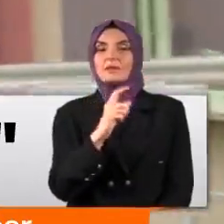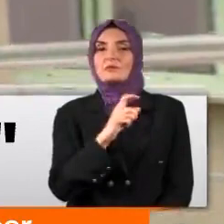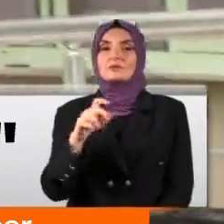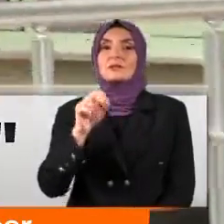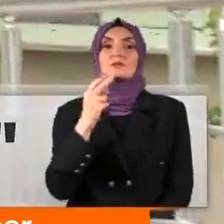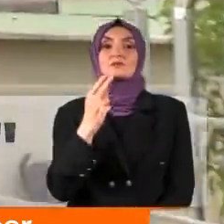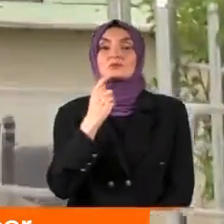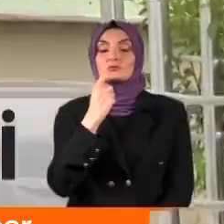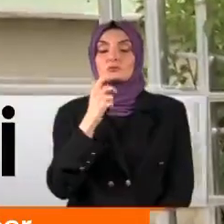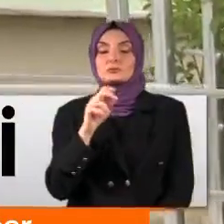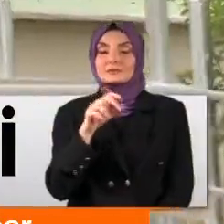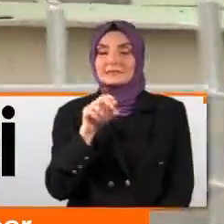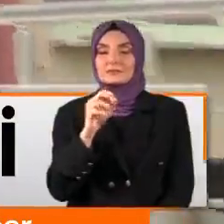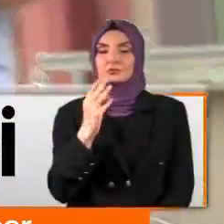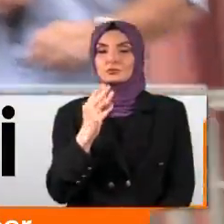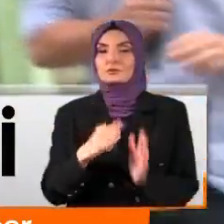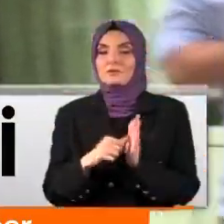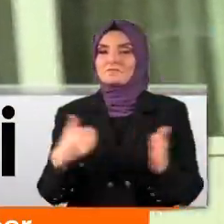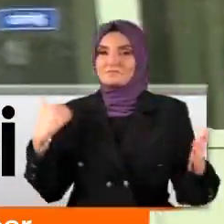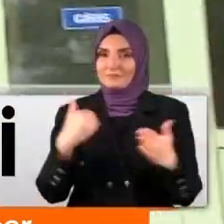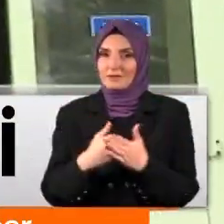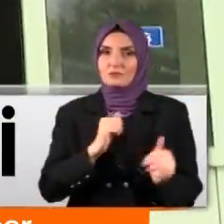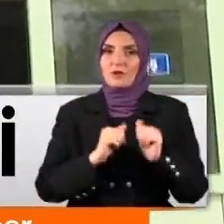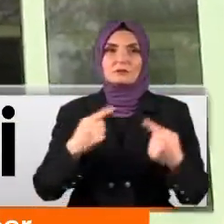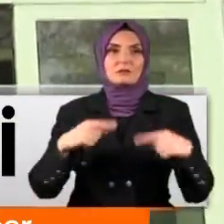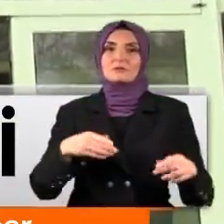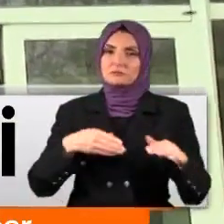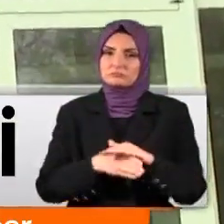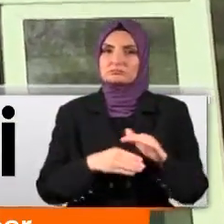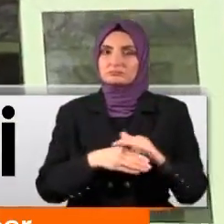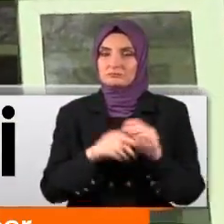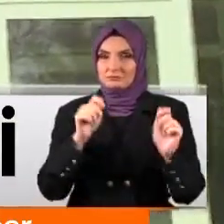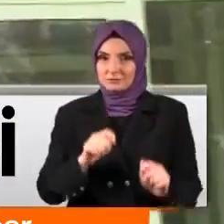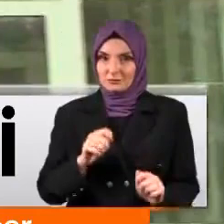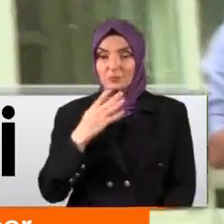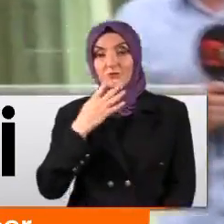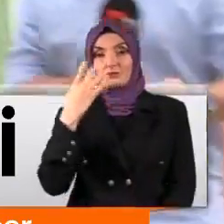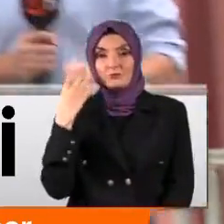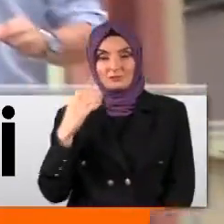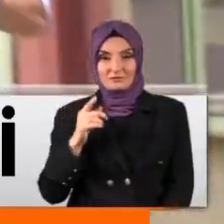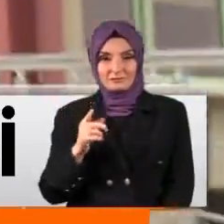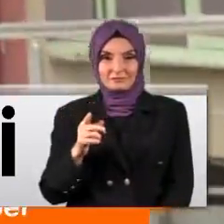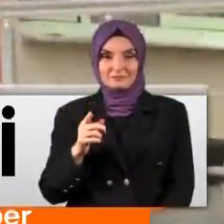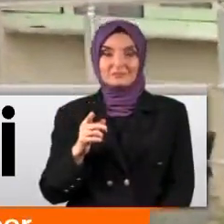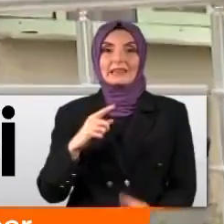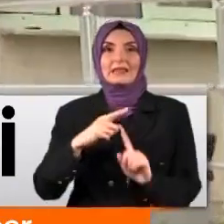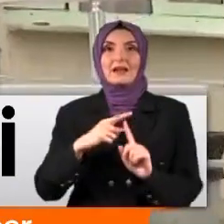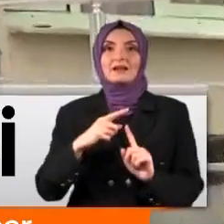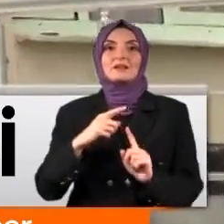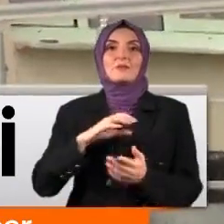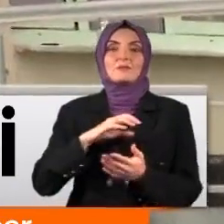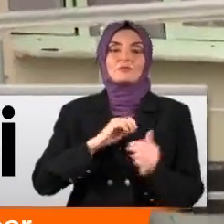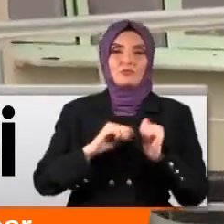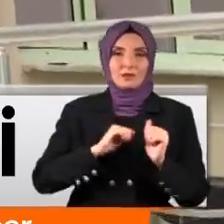ve girmeye de devam ediyor. 4 sene önce Trakya Üniversitesi tarih bölümünden mezun oldu. Bu sene de yine Trakya Üniversitesi arkeoloji bölümünü